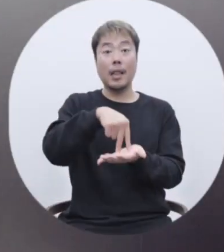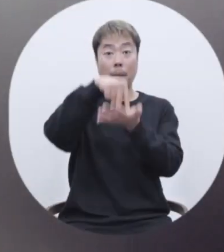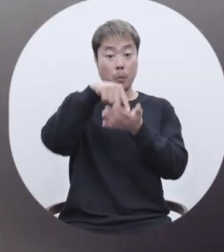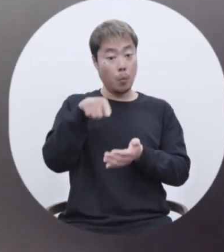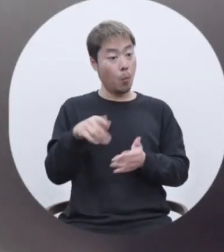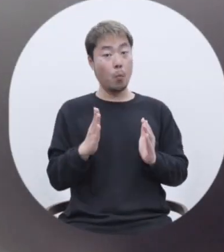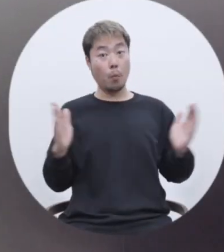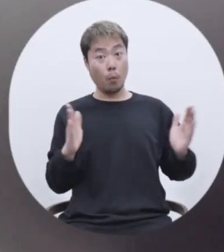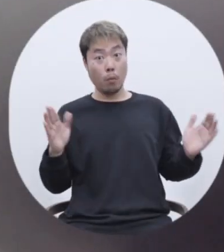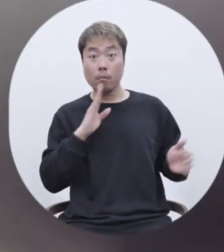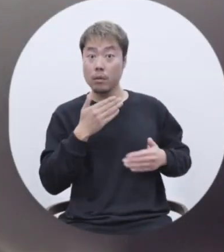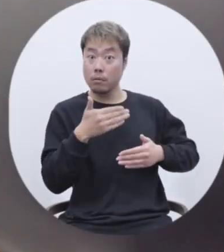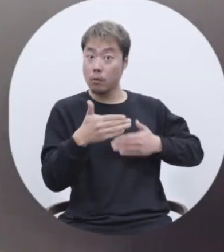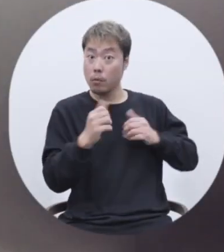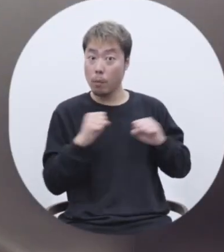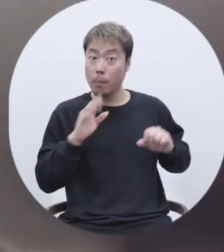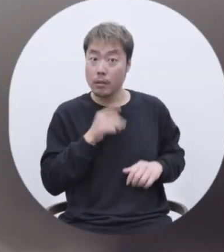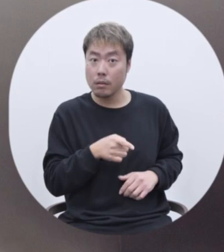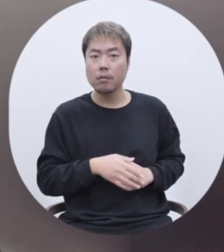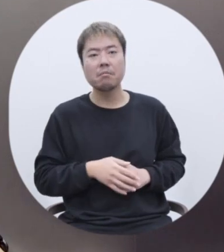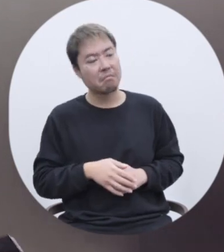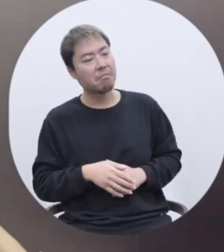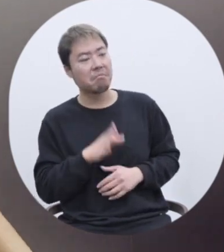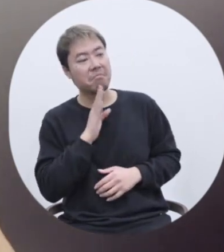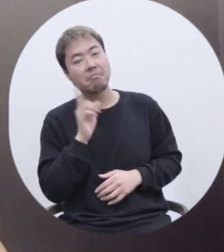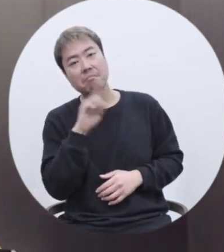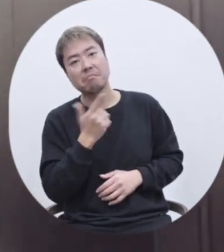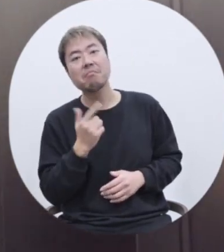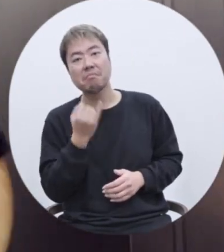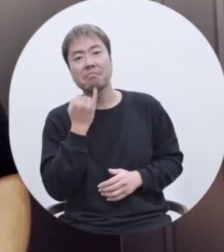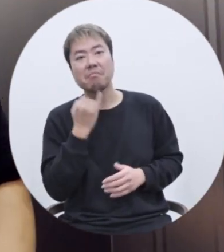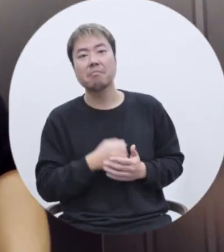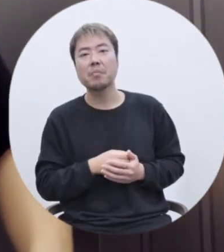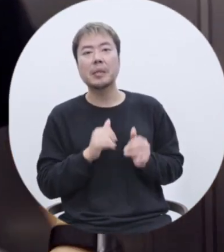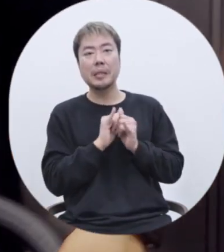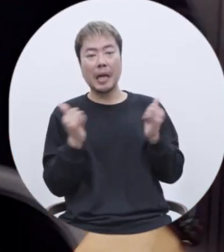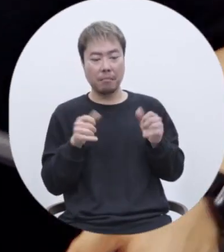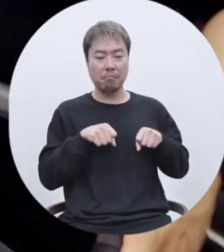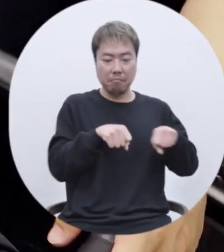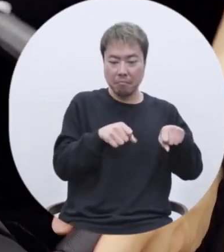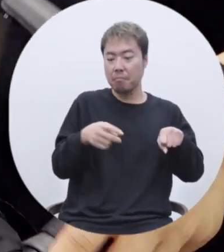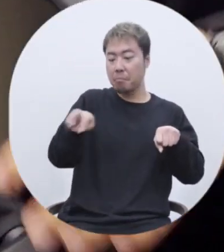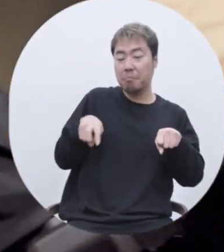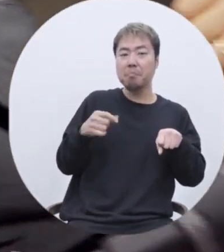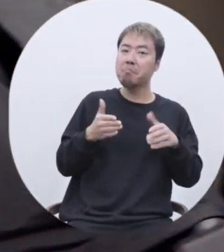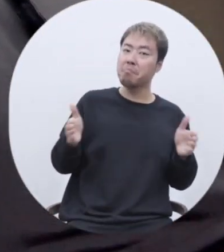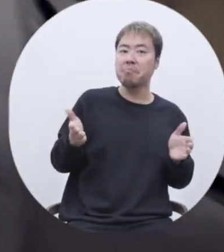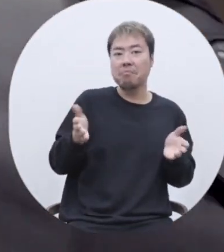엘리베이터 이 정도면 넓은 거 아닌가? 맞나? 네, 뭐 괜찮죠? 그래도 사람들이 좀 다 같이 탈 수 있으니까.